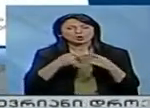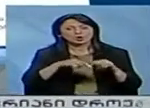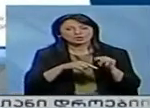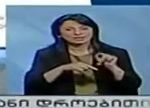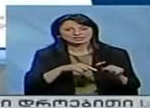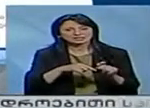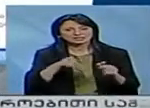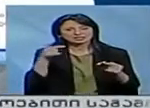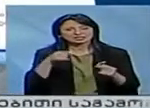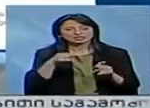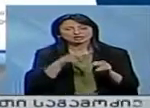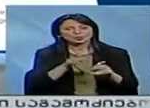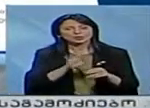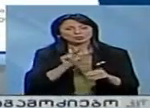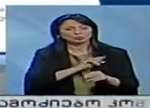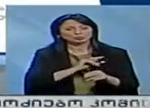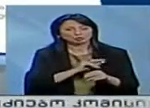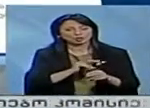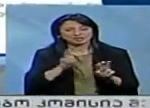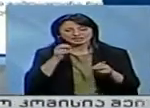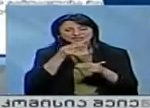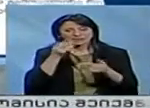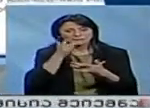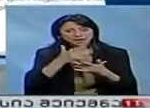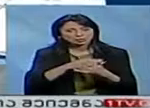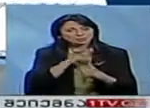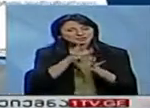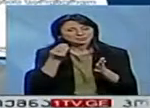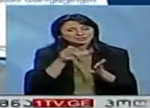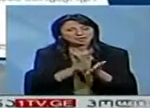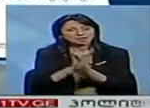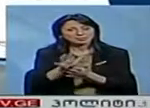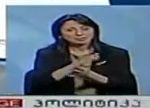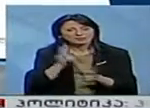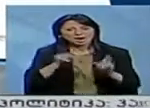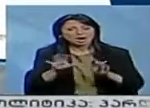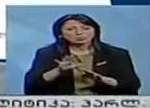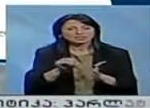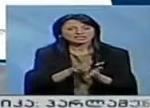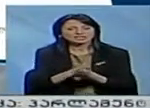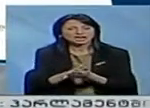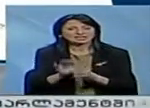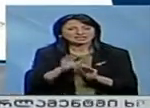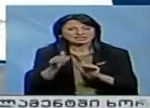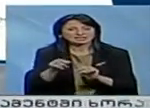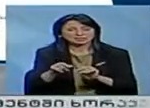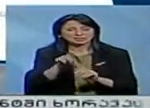ორგანიზაციების შეუფერხებელ ფუნქციონირებაზე. თემატური თვალსაზრისით ყველაზე მეტი თანხა გაიცა გაუთვალისწინებელი ხარჯების